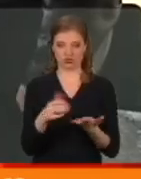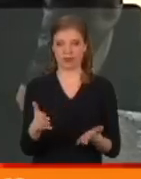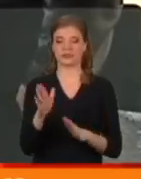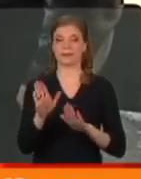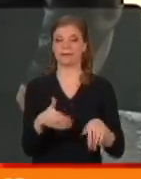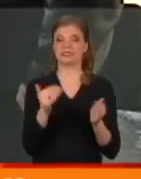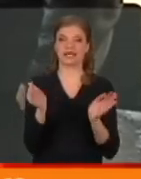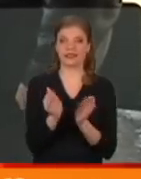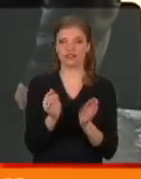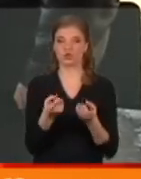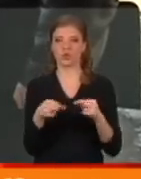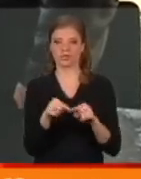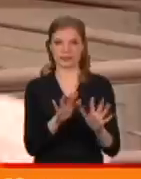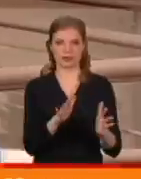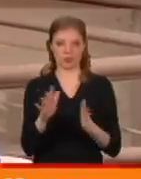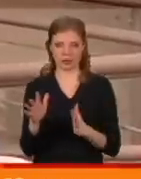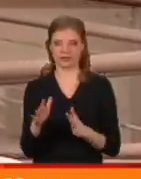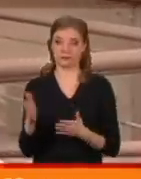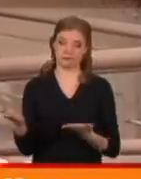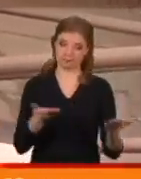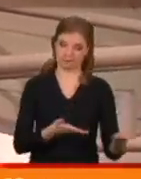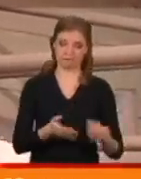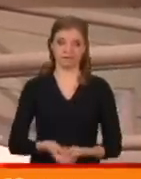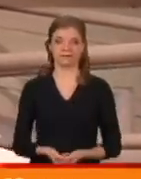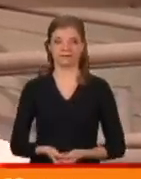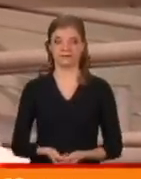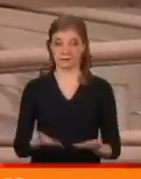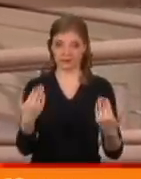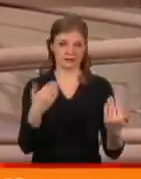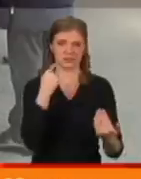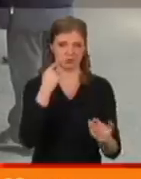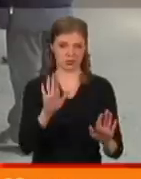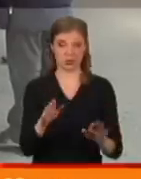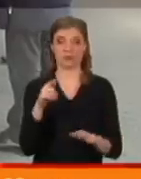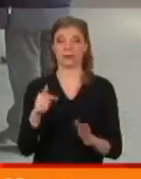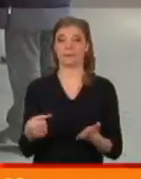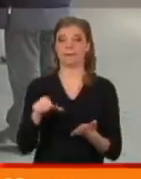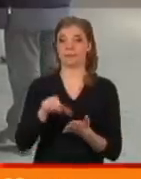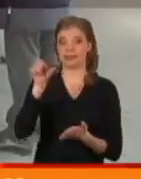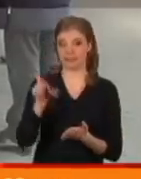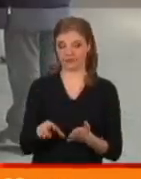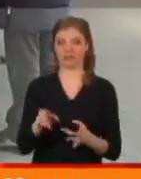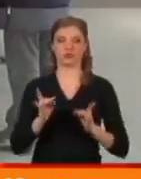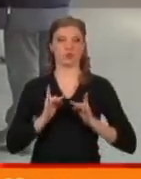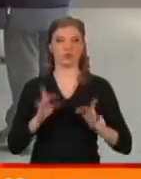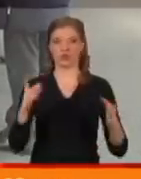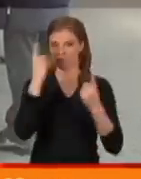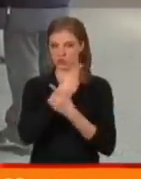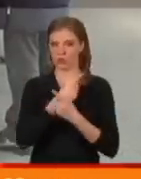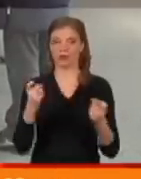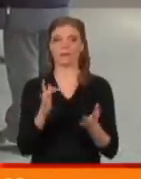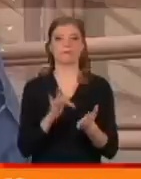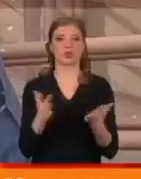Після невеличких організаційних моментів... Будь ласка, підходьте. Підходьте, не соромтеся. Представник ДСНС урочисто оголошує